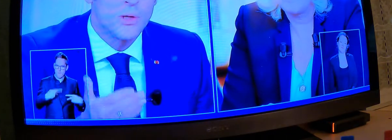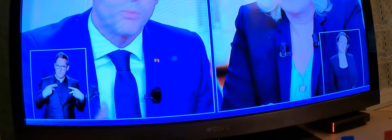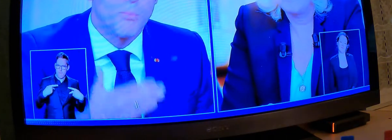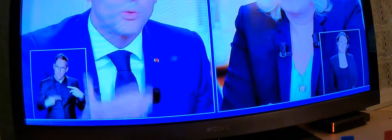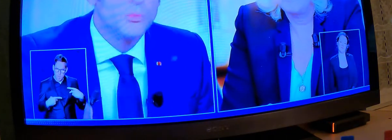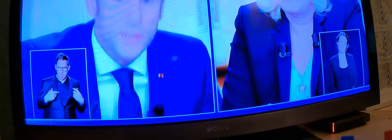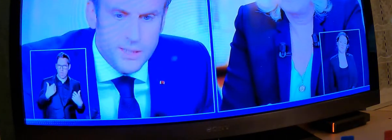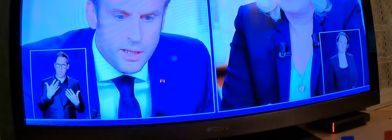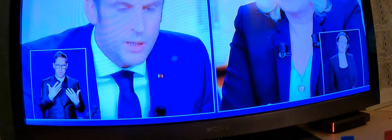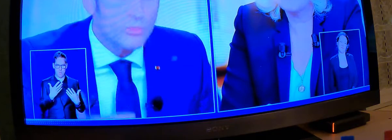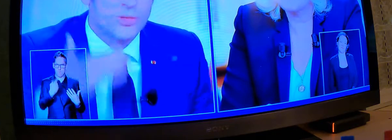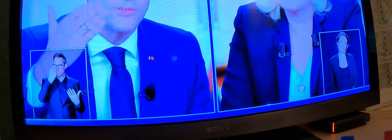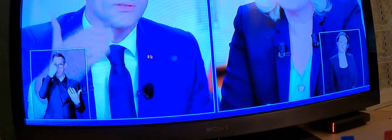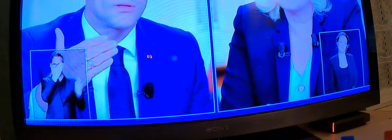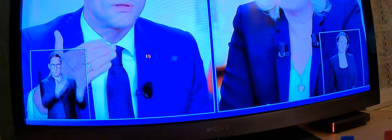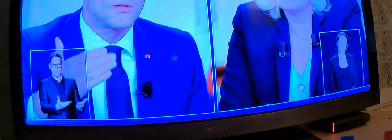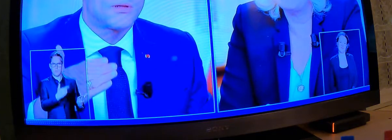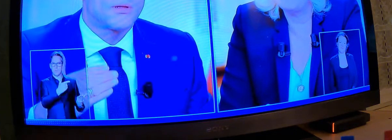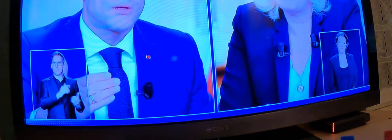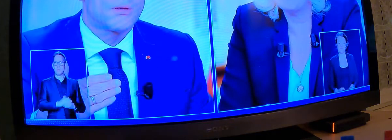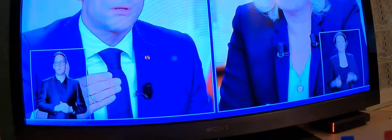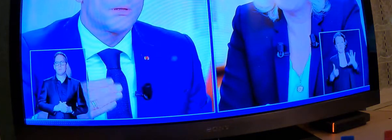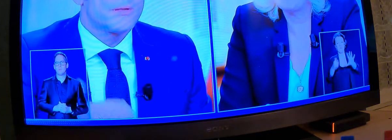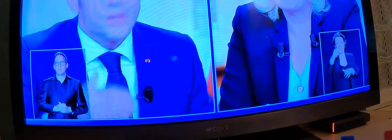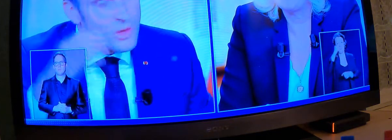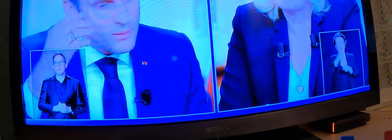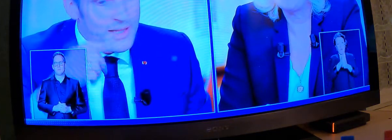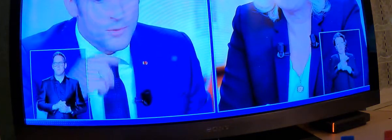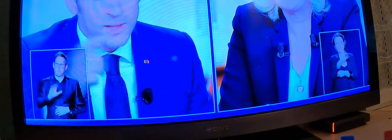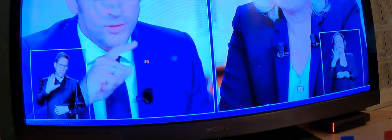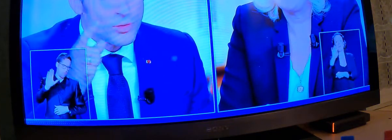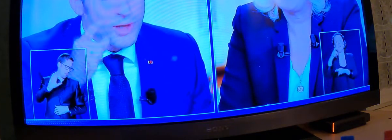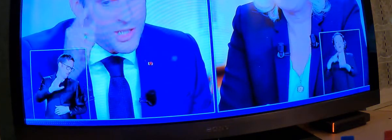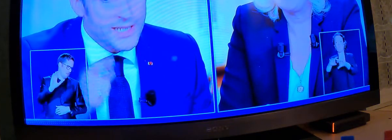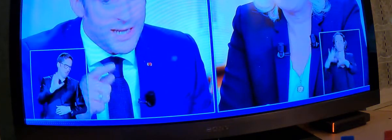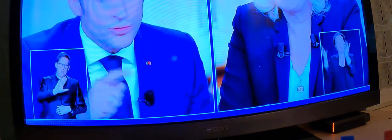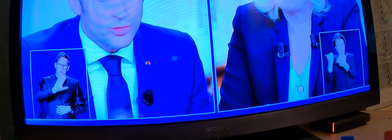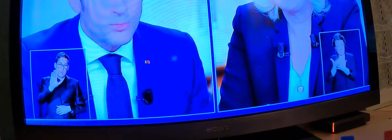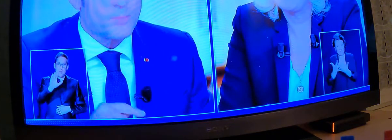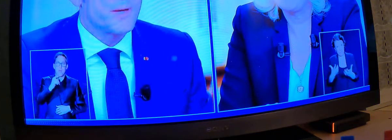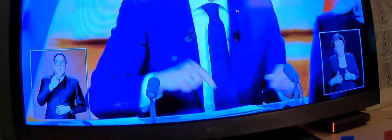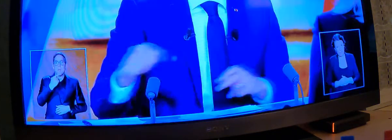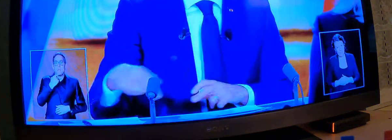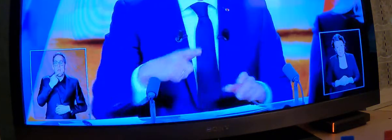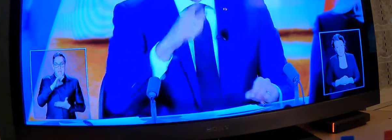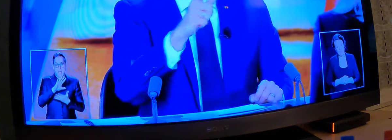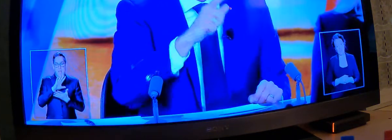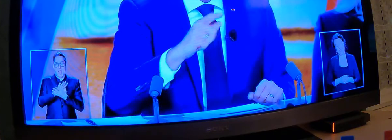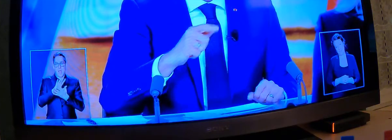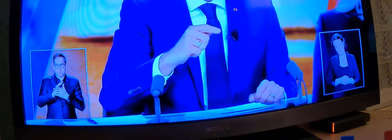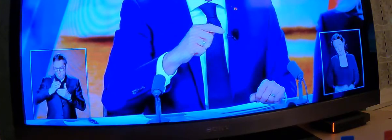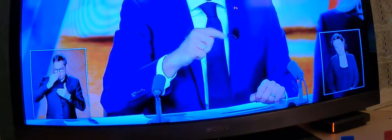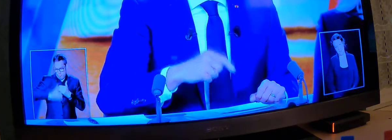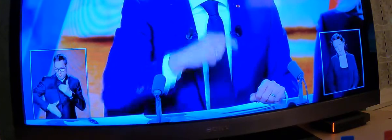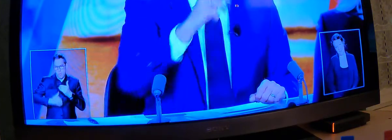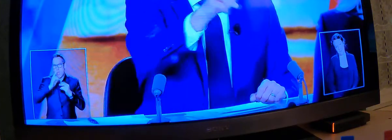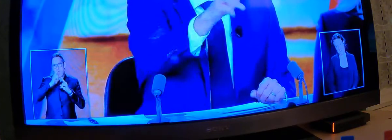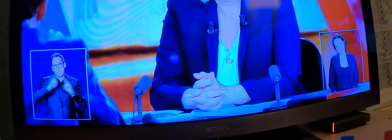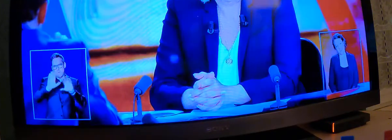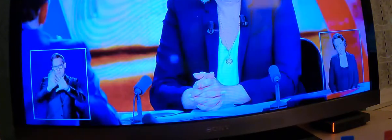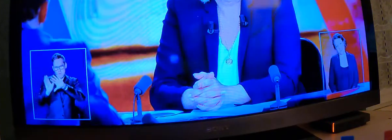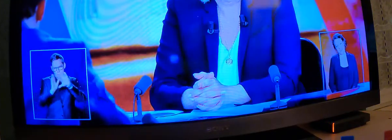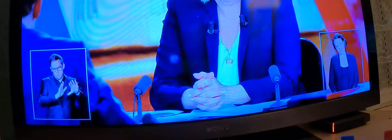raison. Pour beaucoup de métiers, À 60 ans et 40 annuités, par exemple. Non, Madame Le Pen, parce que l'âge légal, justement, me permet de ne pas revenir sur ces sujets-là. Mais